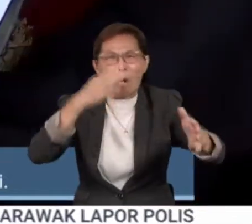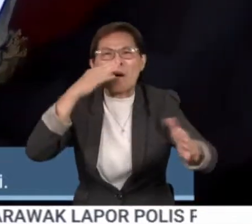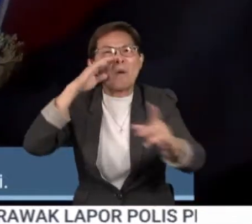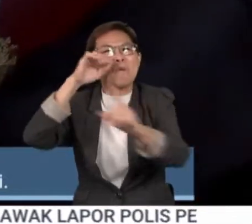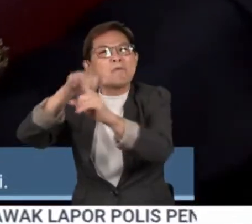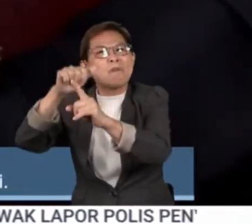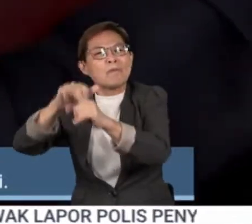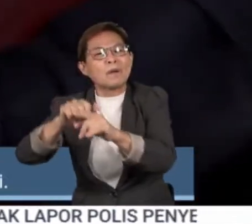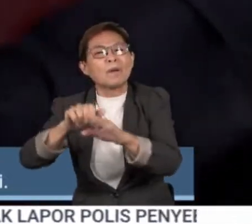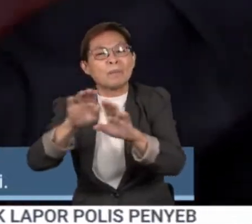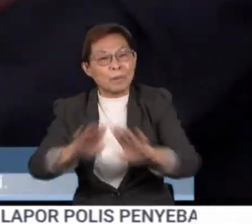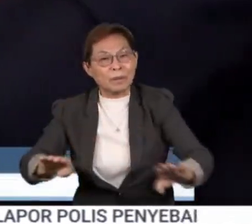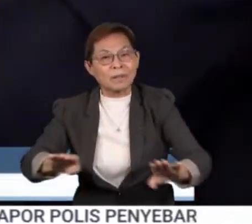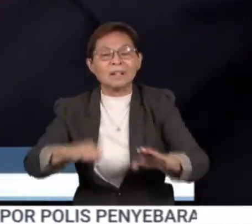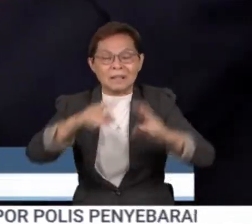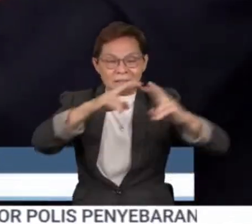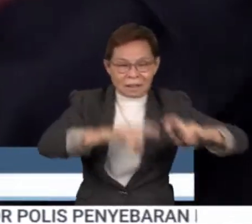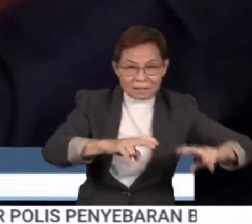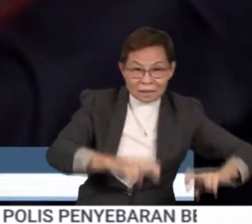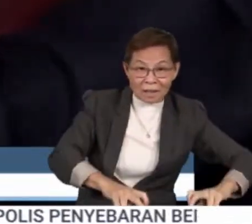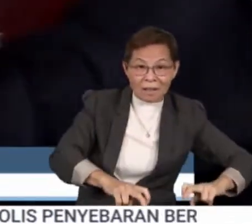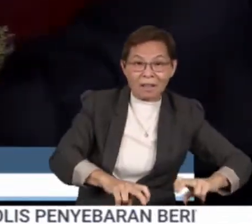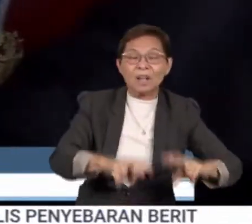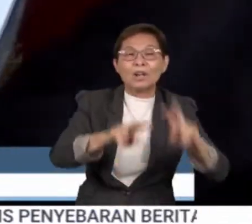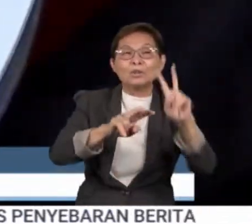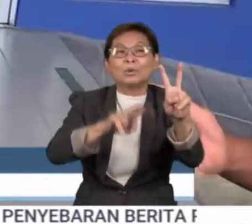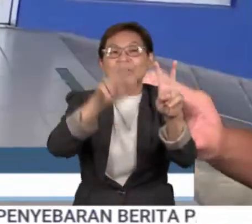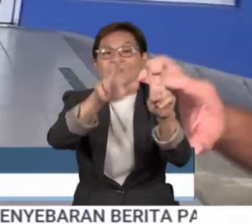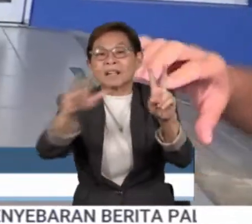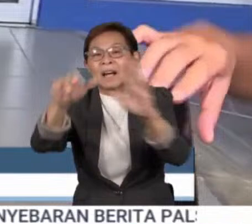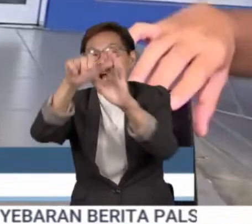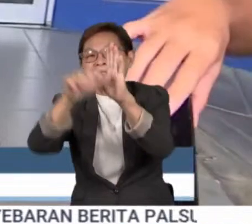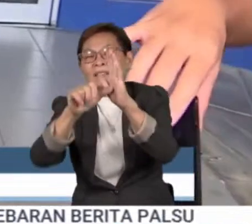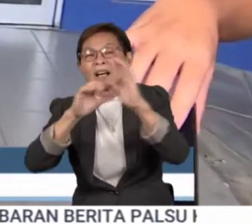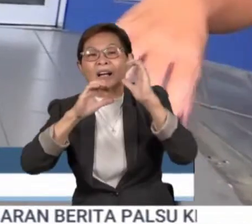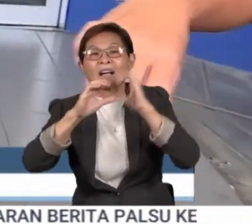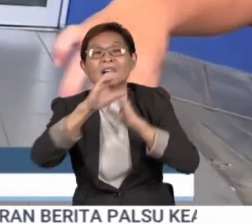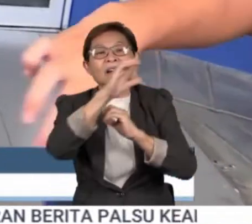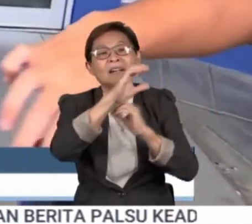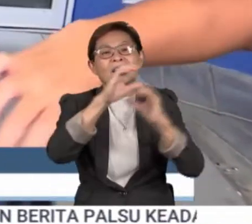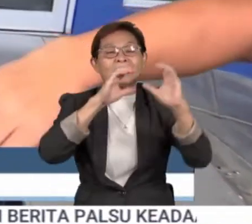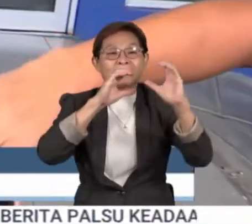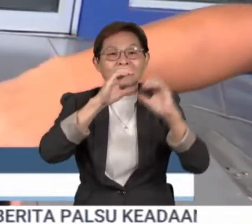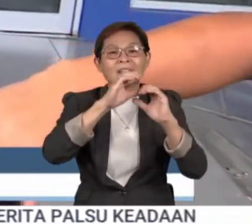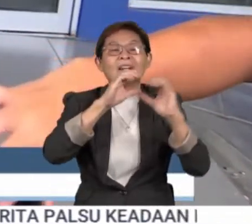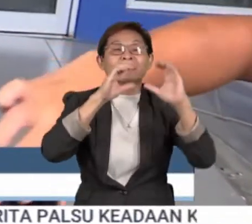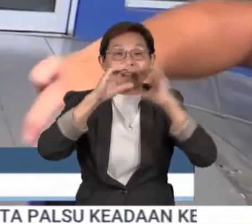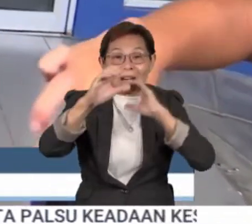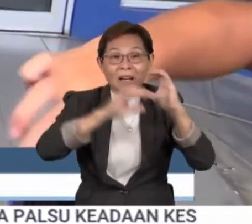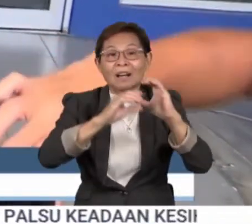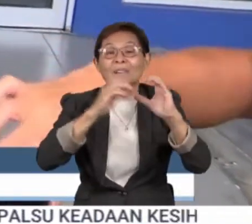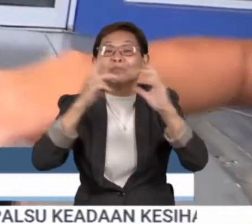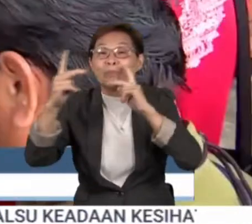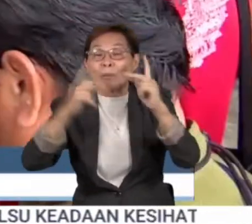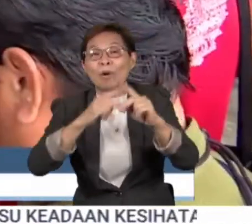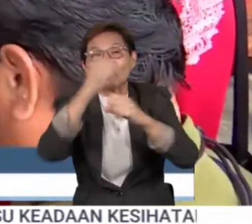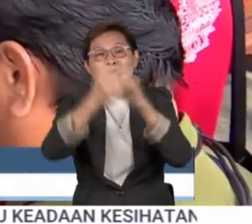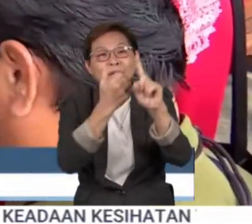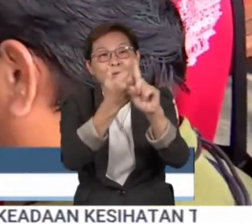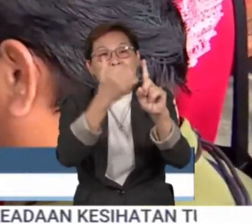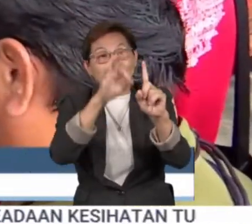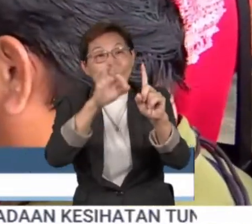lah. Kes disiasat di bawah Seksyen 233 Akta Komunikasi dan Multimedia